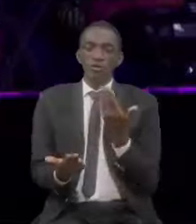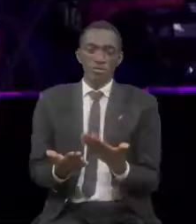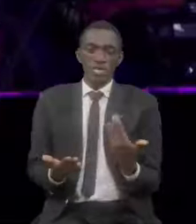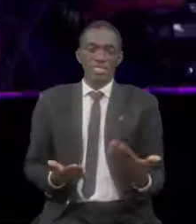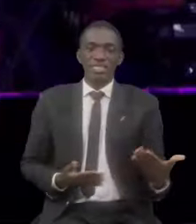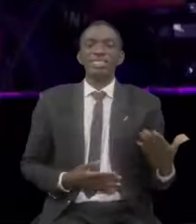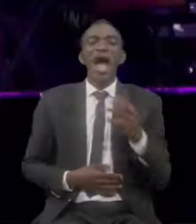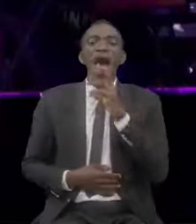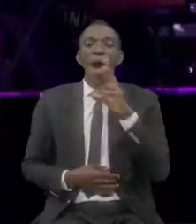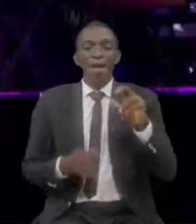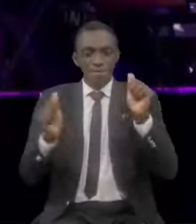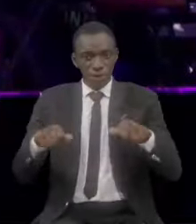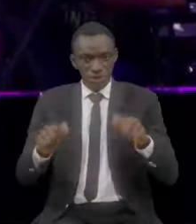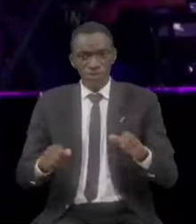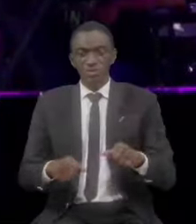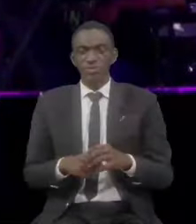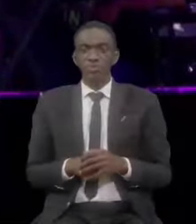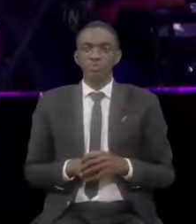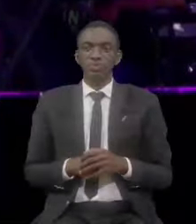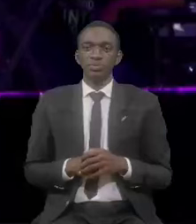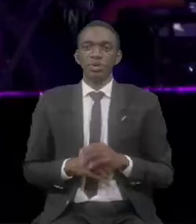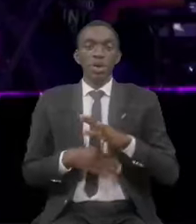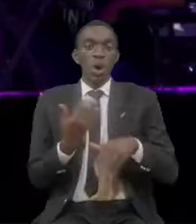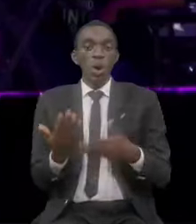Car tout est possible à Dieu.